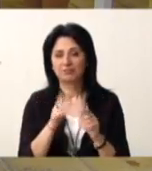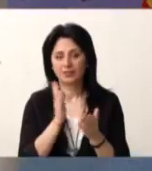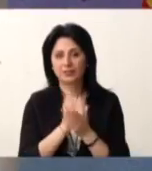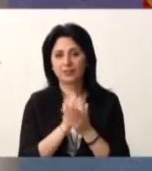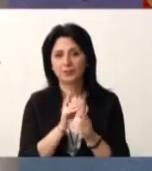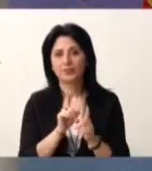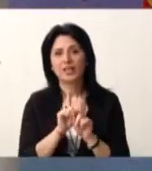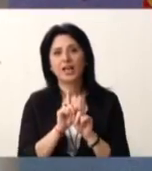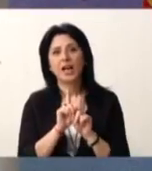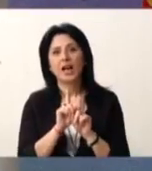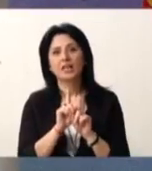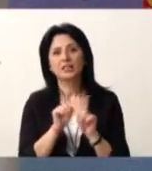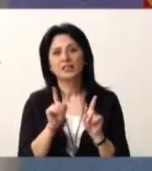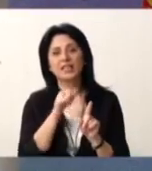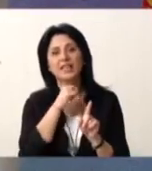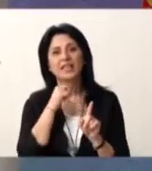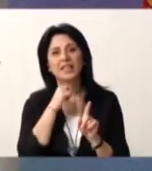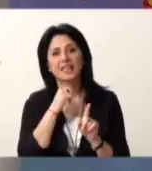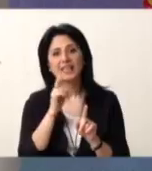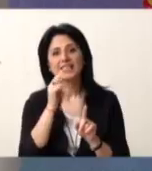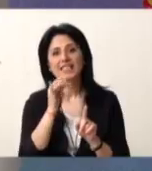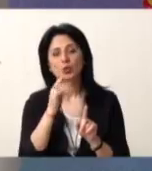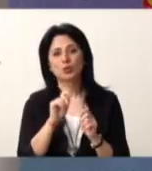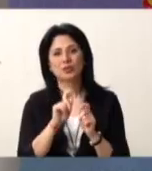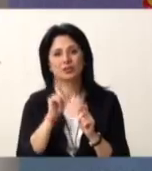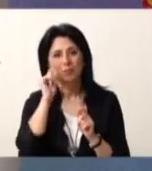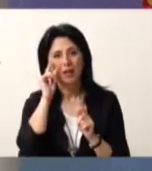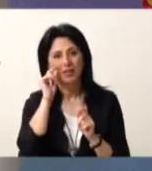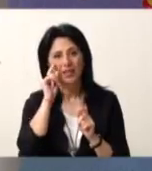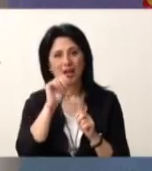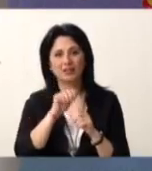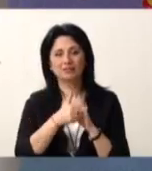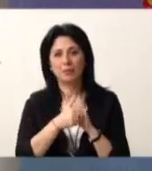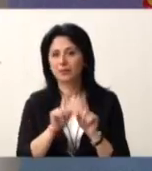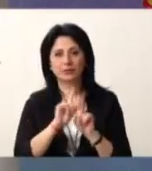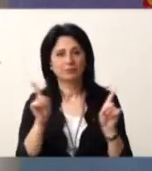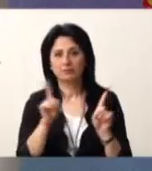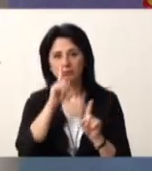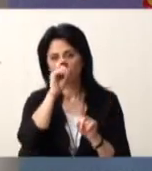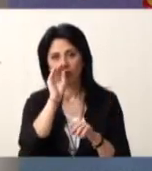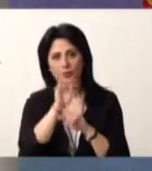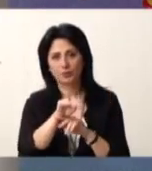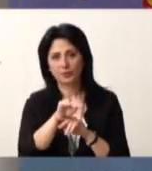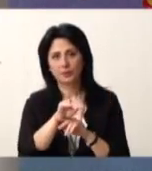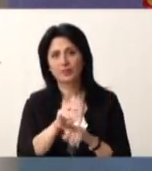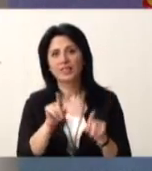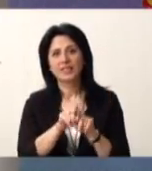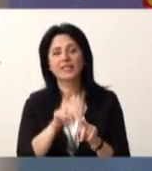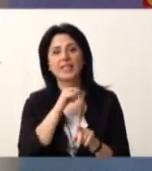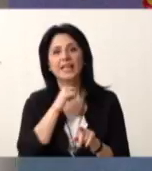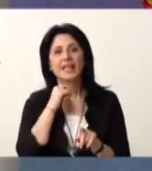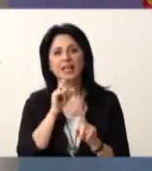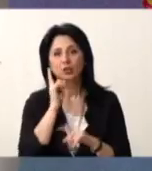პაციენტმა. განსაკუთრებით ეს ხილიდან ეხება ციტრუსებს, რაც რა თქმა უნდა მჟავიანობას უმატებს თავისთავად და ისეთი